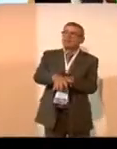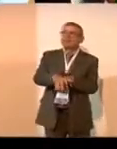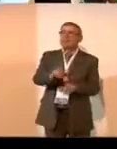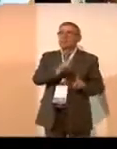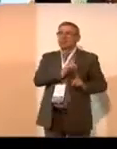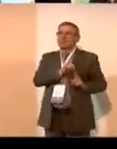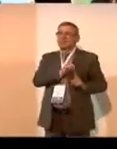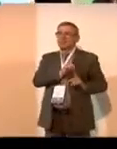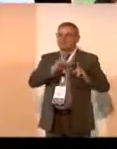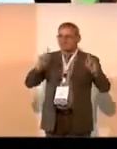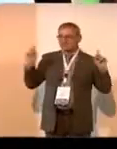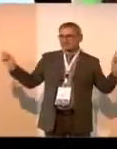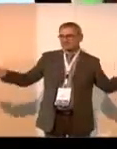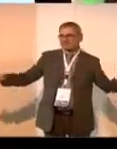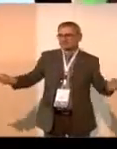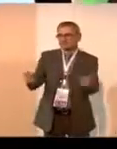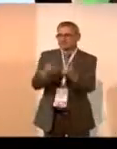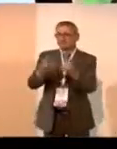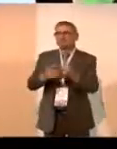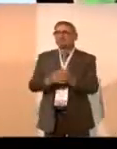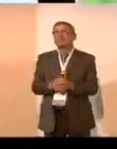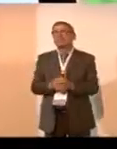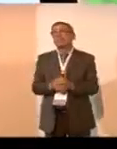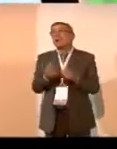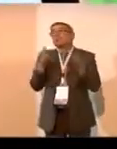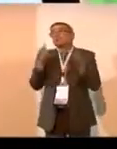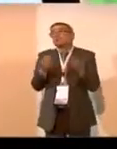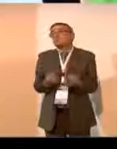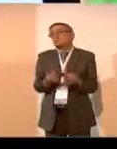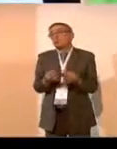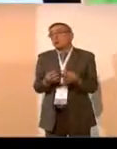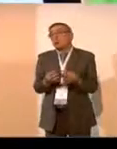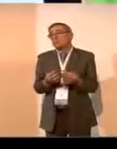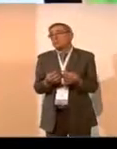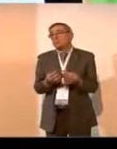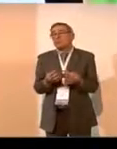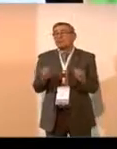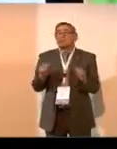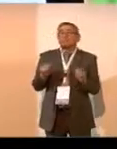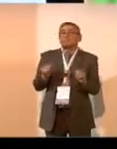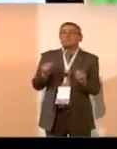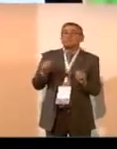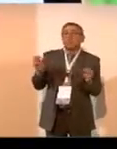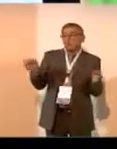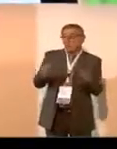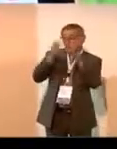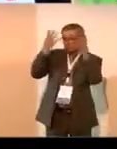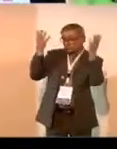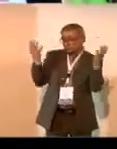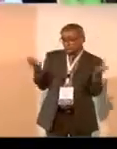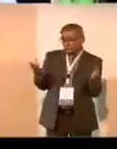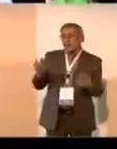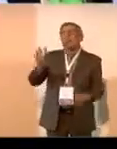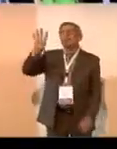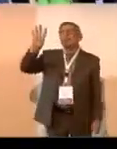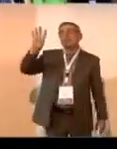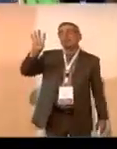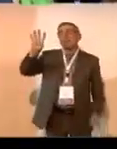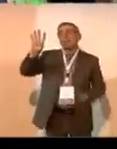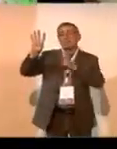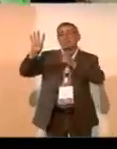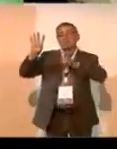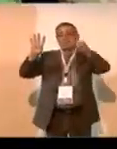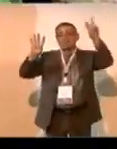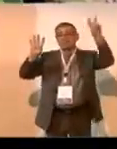difesa. Forse è un caso, anzi sicuramente così, ma le quattro nazioni che sono più